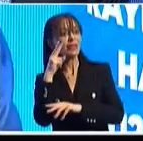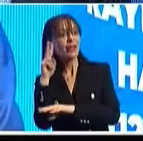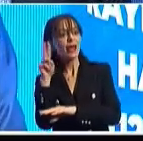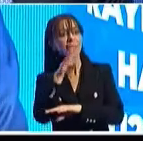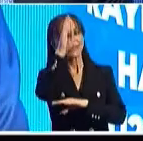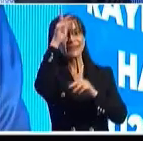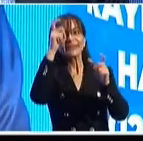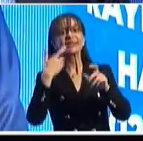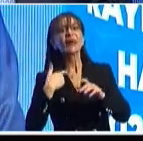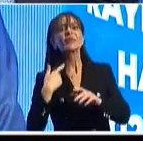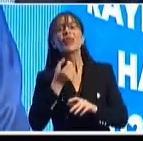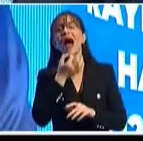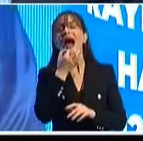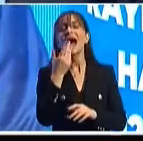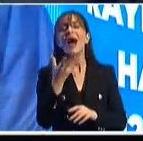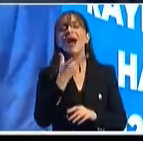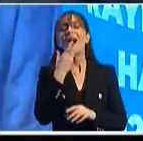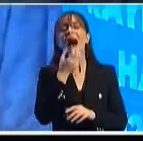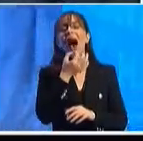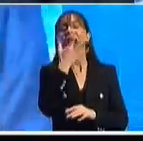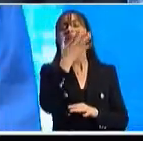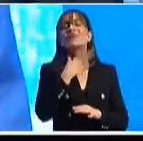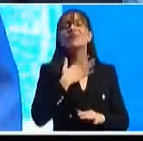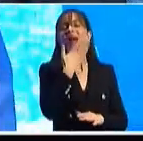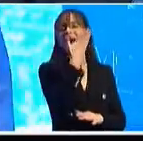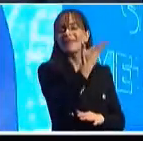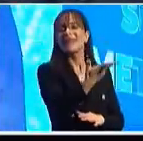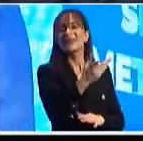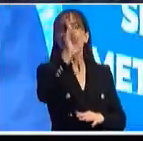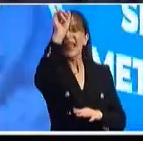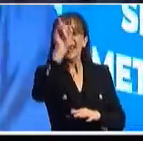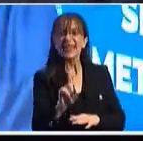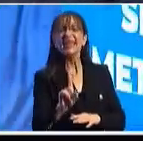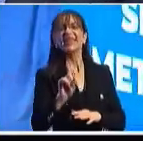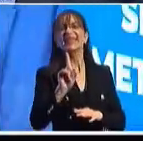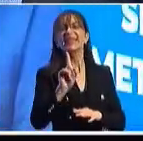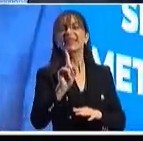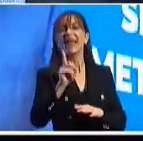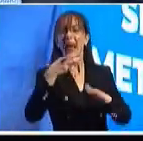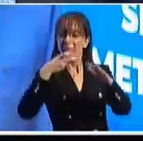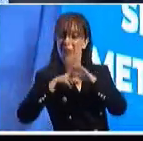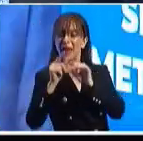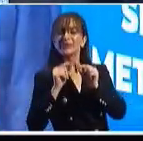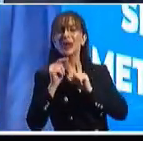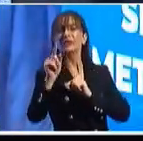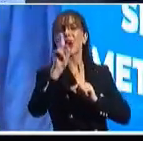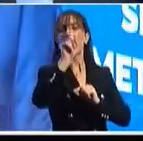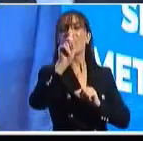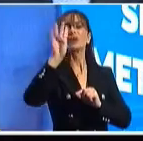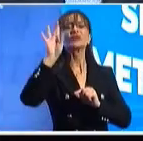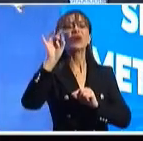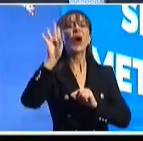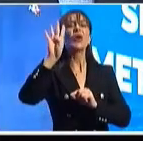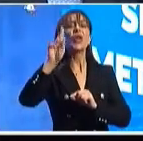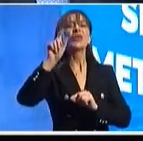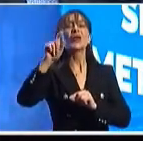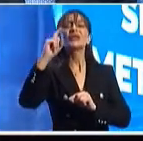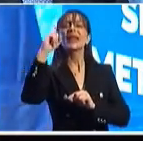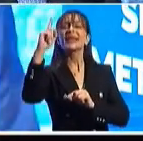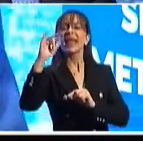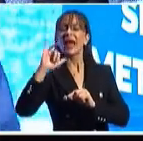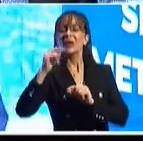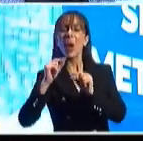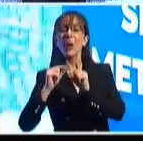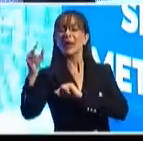İstanbullulara müjdelerimizi veriyoruz. İşte ilk yapacağımız hatlardan bir tanesi 14.2 kilometrelik Yeni